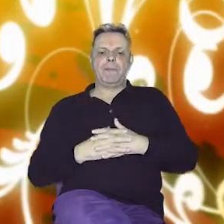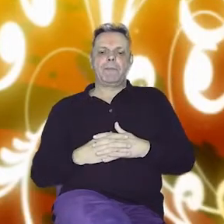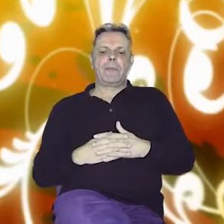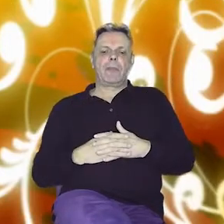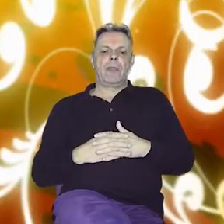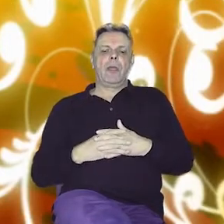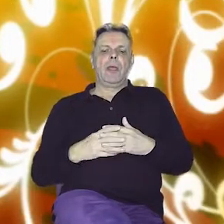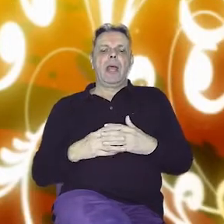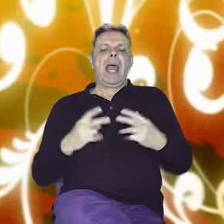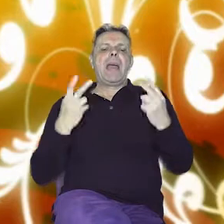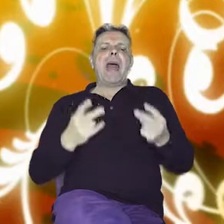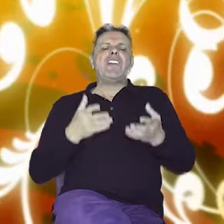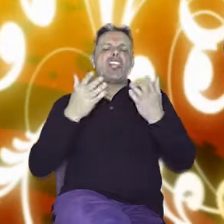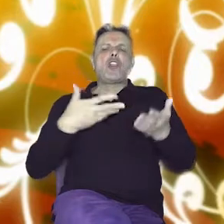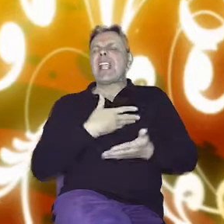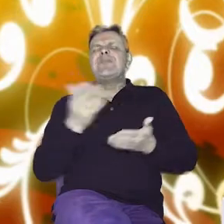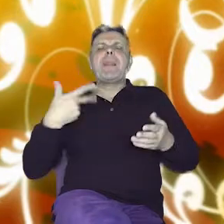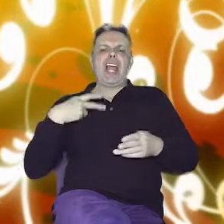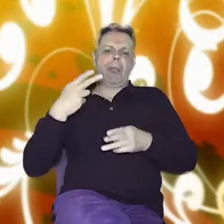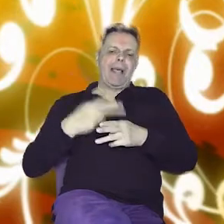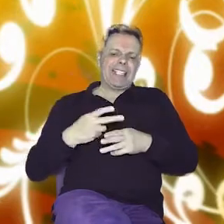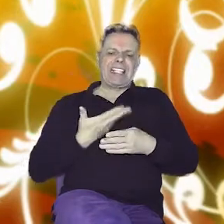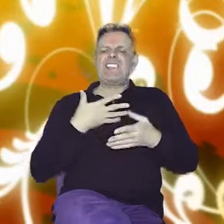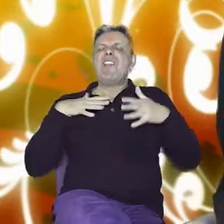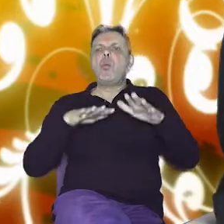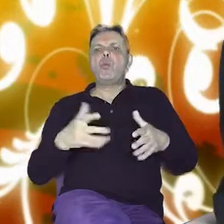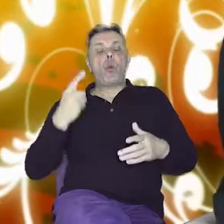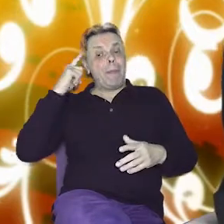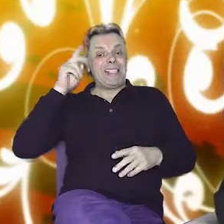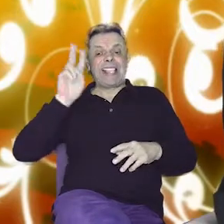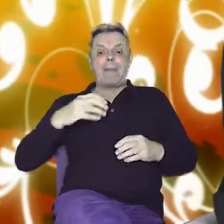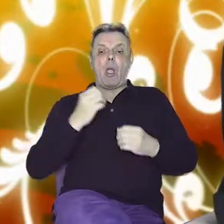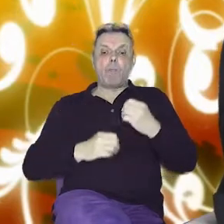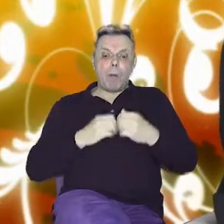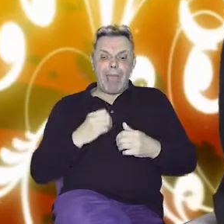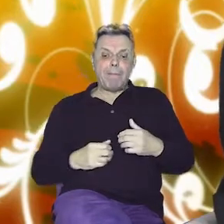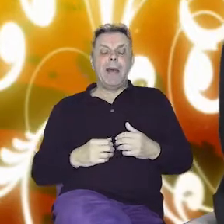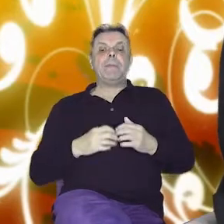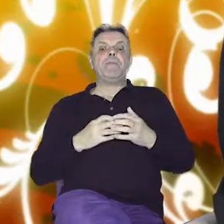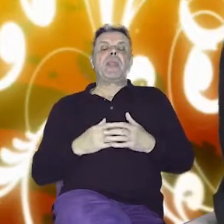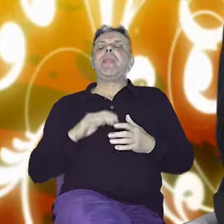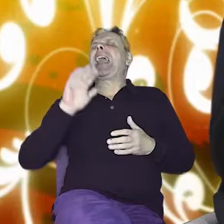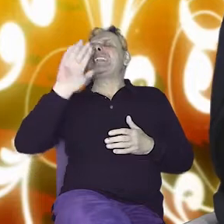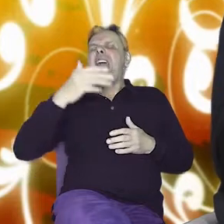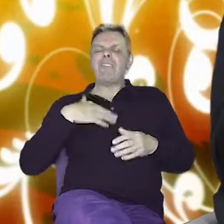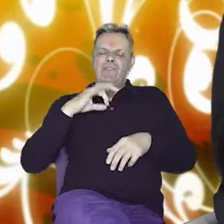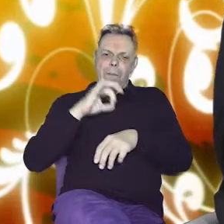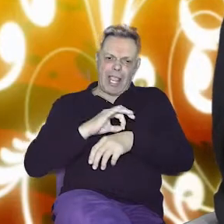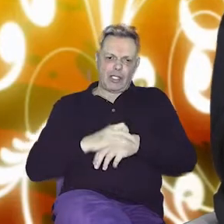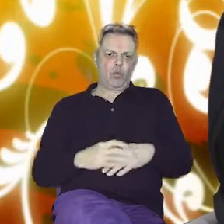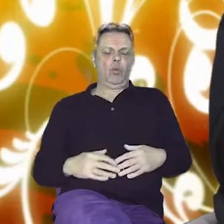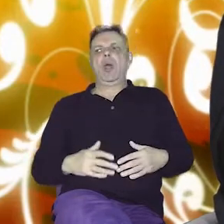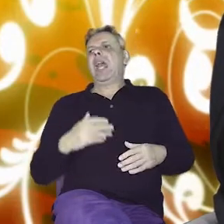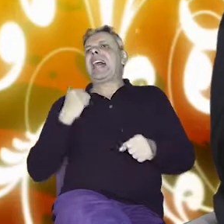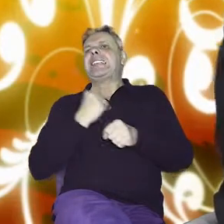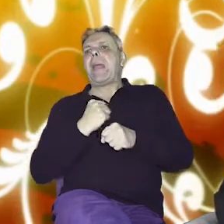ranu skupa s vama koji ste se specijalizirali. Inicijalno, znači, najvažnije je to da, znači, svi pacijenti, znači svi ljudi koji misle da